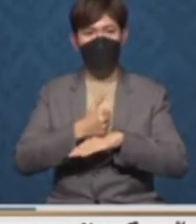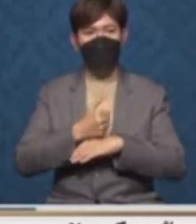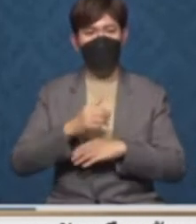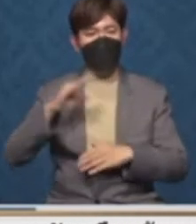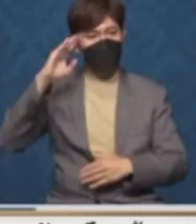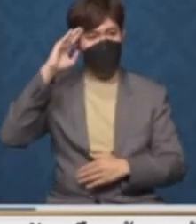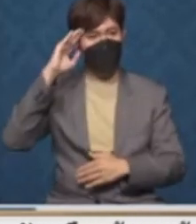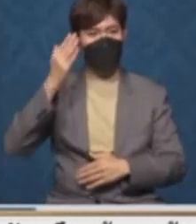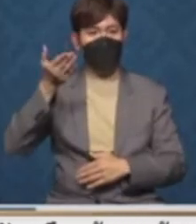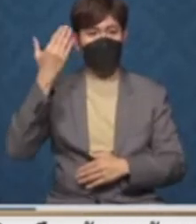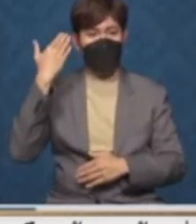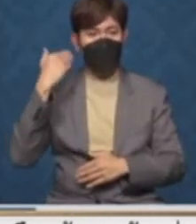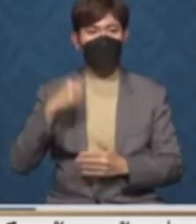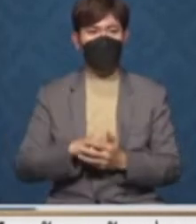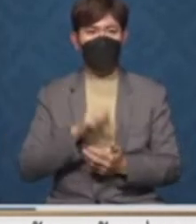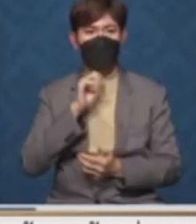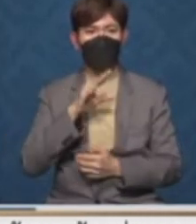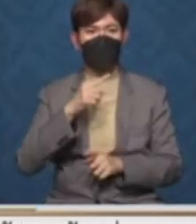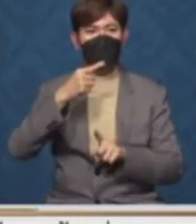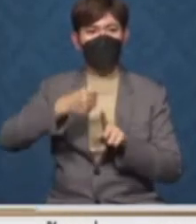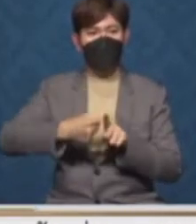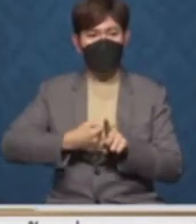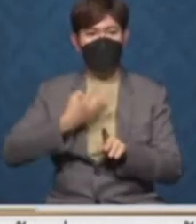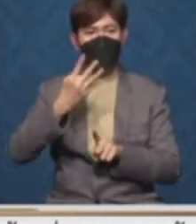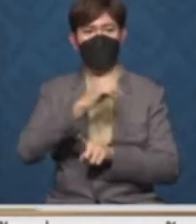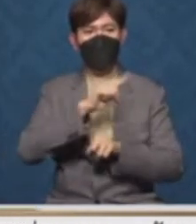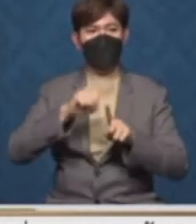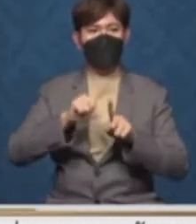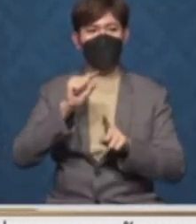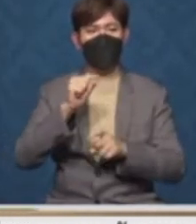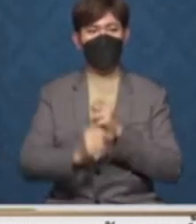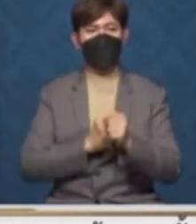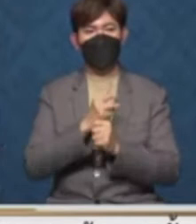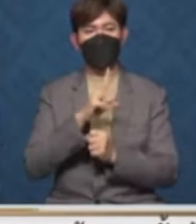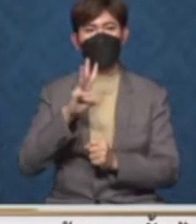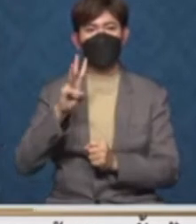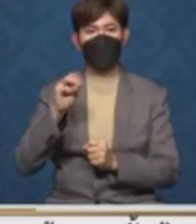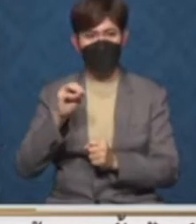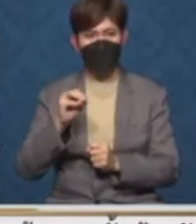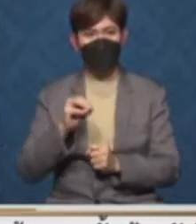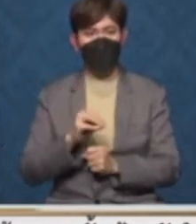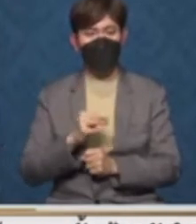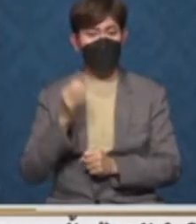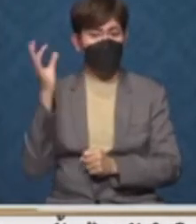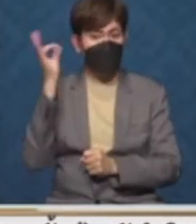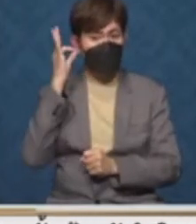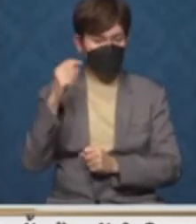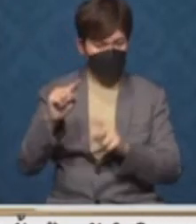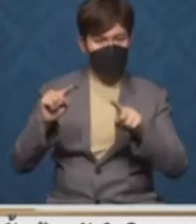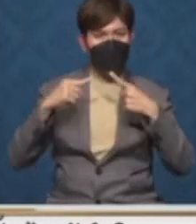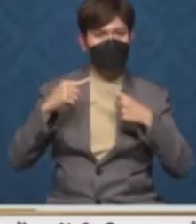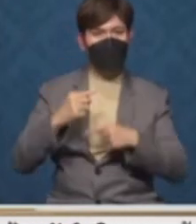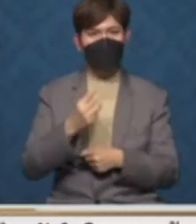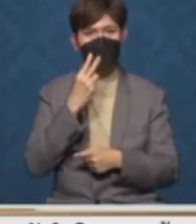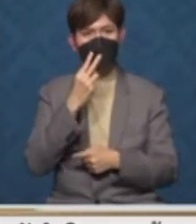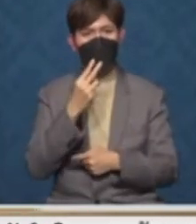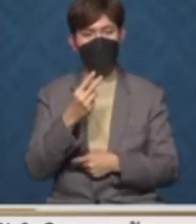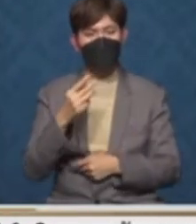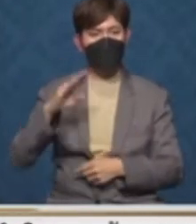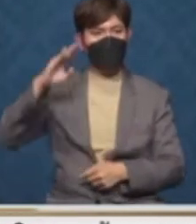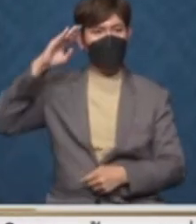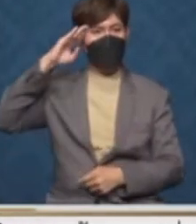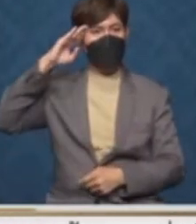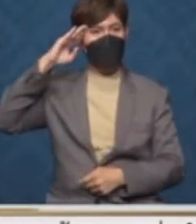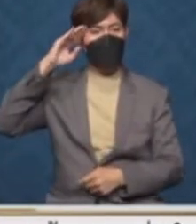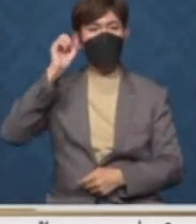เมษายน2560ดังนั้นเนี่ยเดี๋ยวลุงป้อมได้ยินแล้วลุงป้อมมาตอบหน่อยดิพอลุงป้อมนี่เป็นทหารบกผ